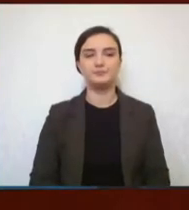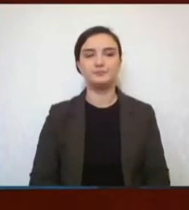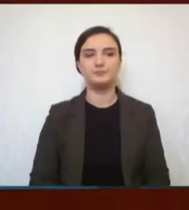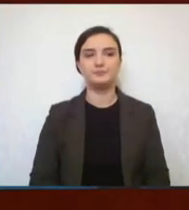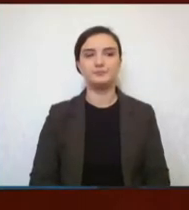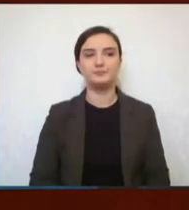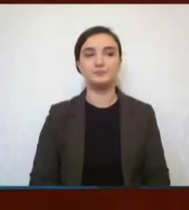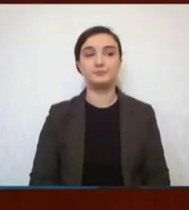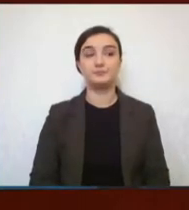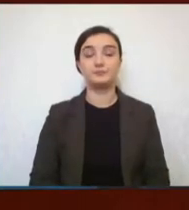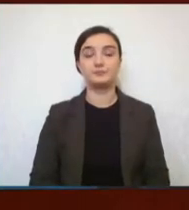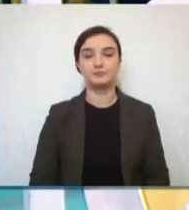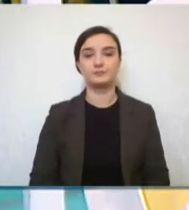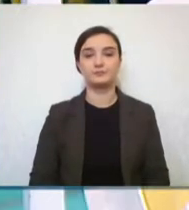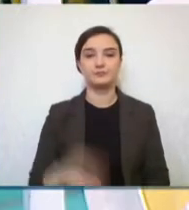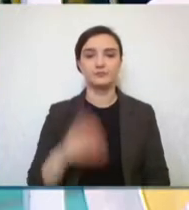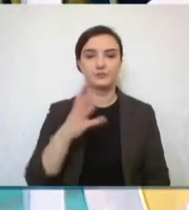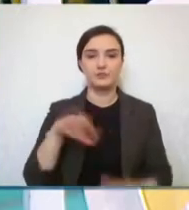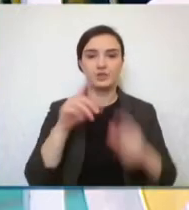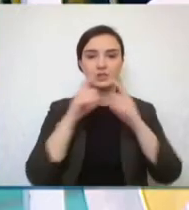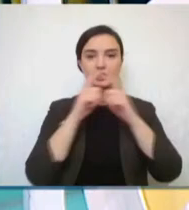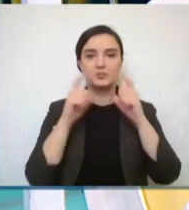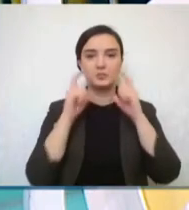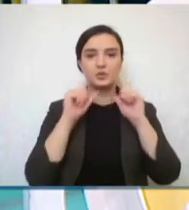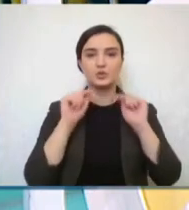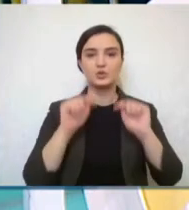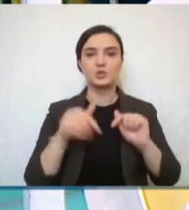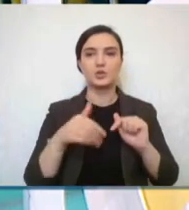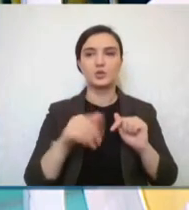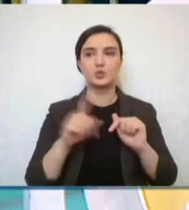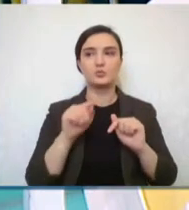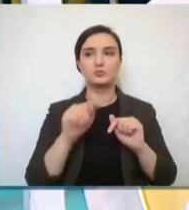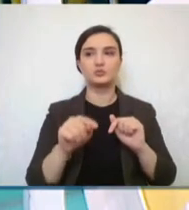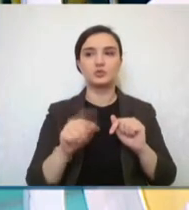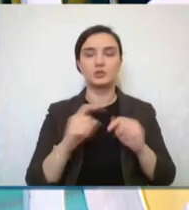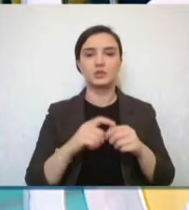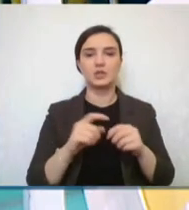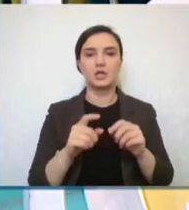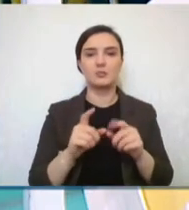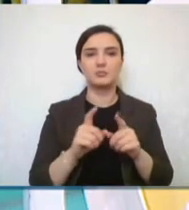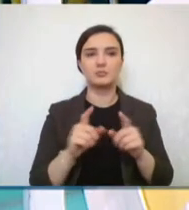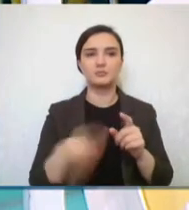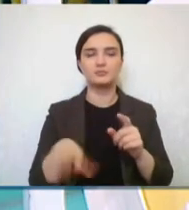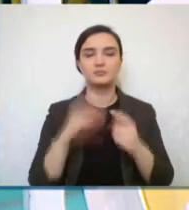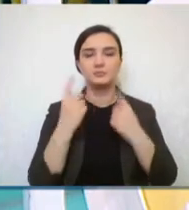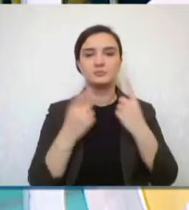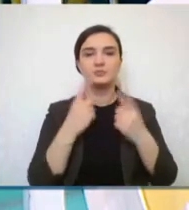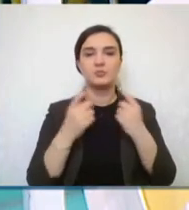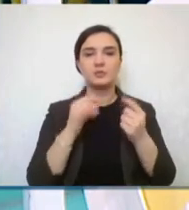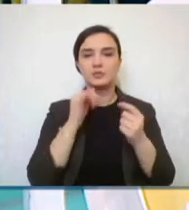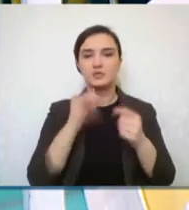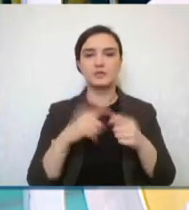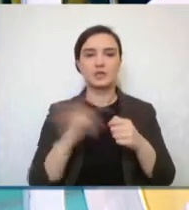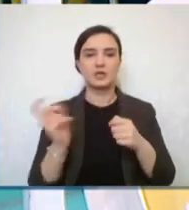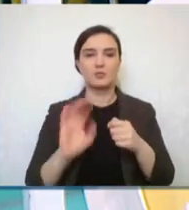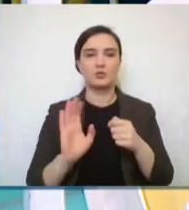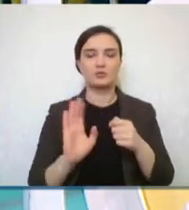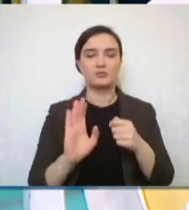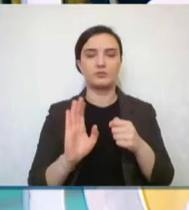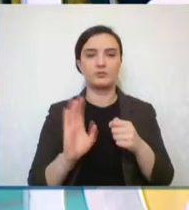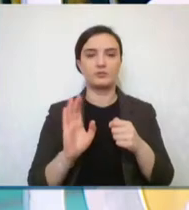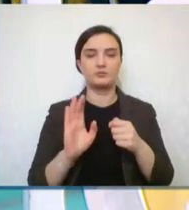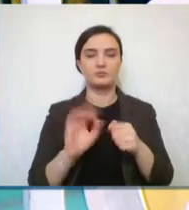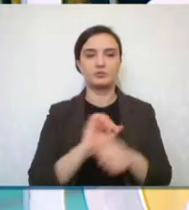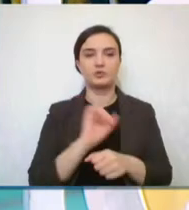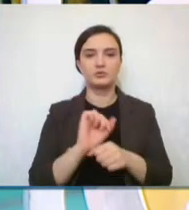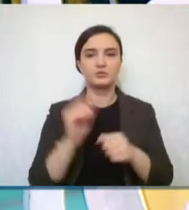პანდემია, ანუ ის მომენტი არ არის რომ შენ გამოერთო, ასე ვთქვათ, ინფორმაციული ნაკადის შეაჩერო. ნიშნები მაინც არის,